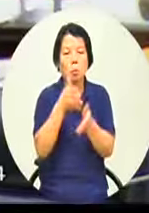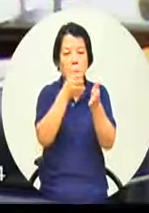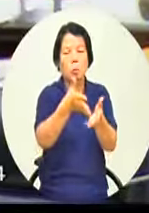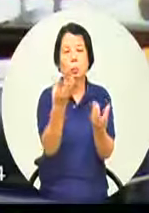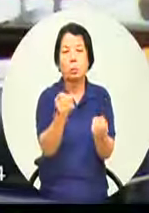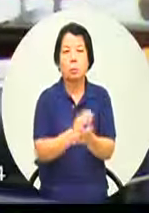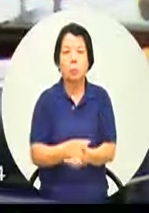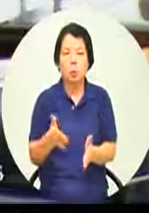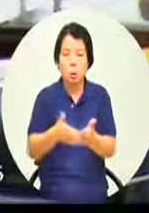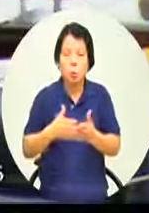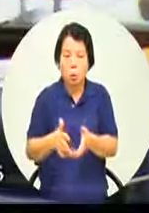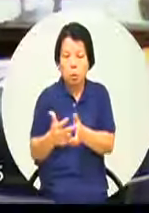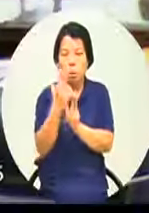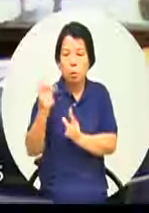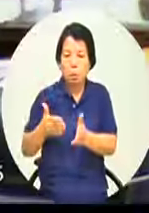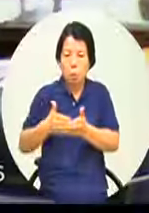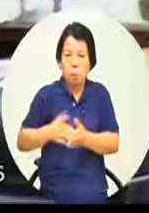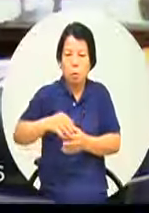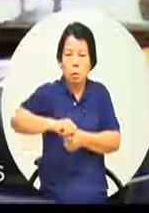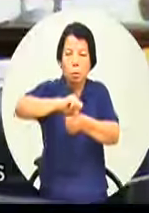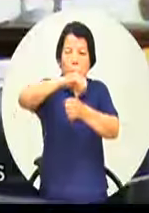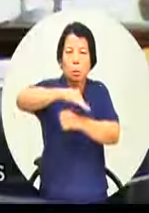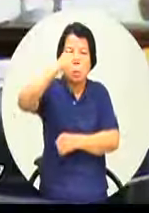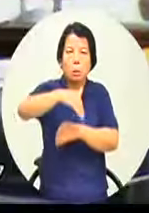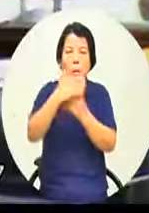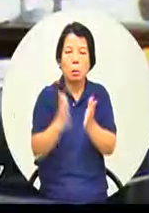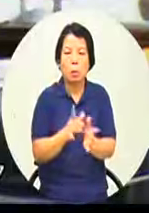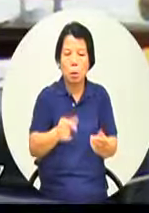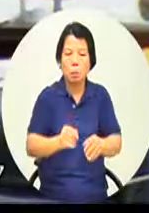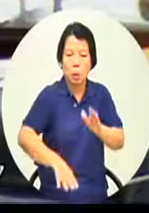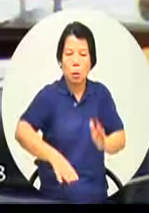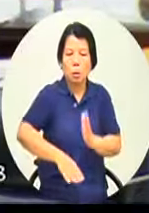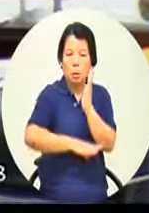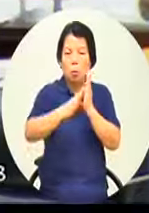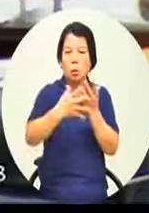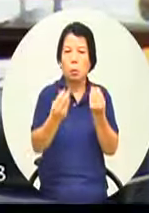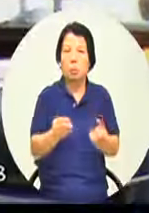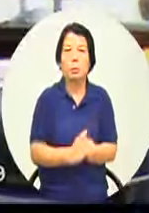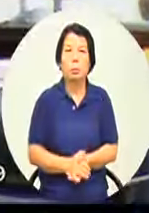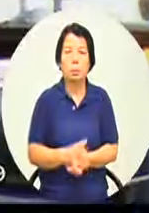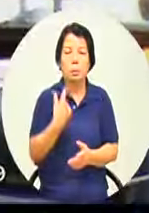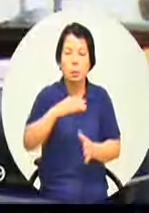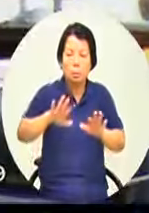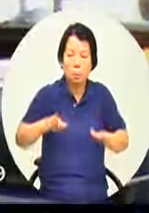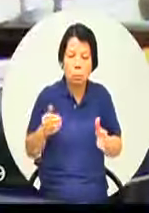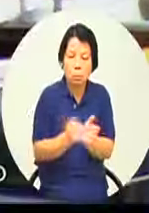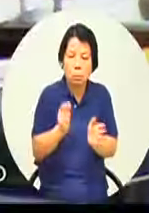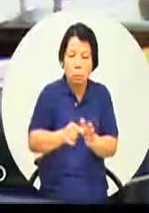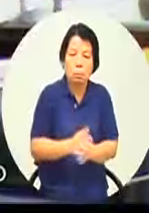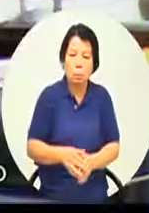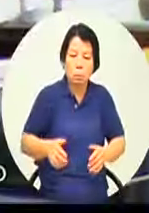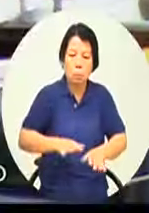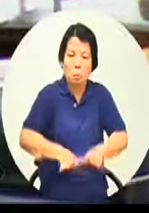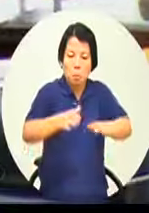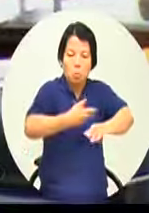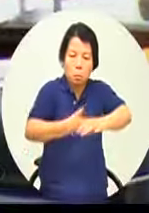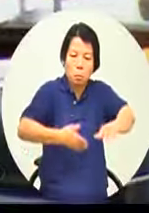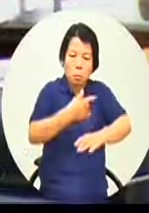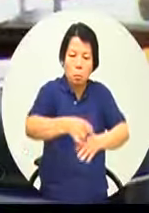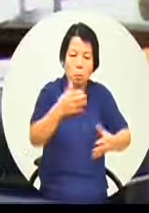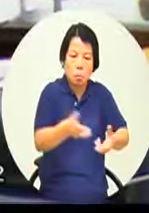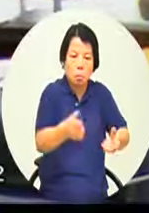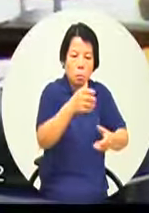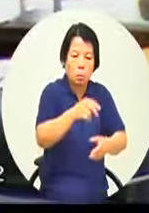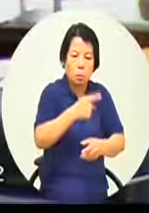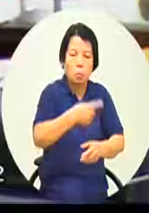讲什么桥墩要架高，咱遐偌久无饮水啊呢？你搁架一卡地自洪池，头前遐一卡自洪池，安